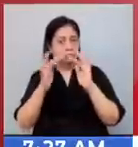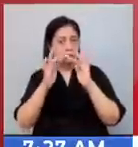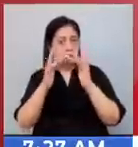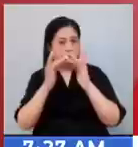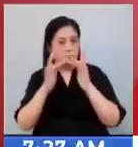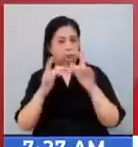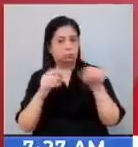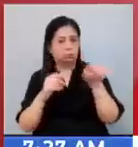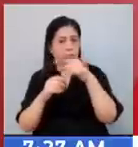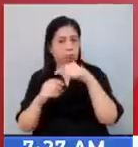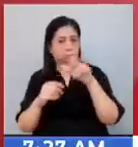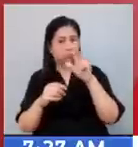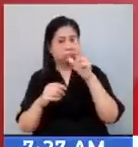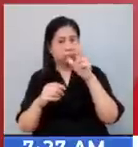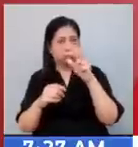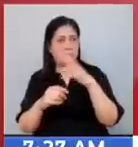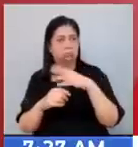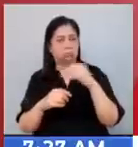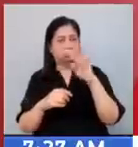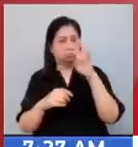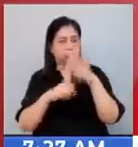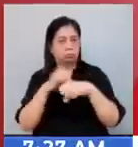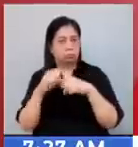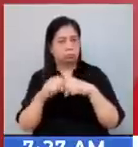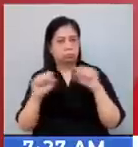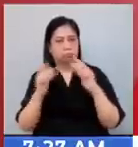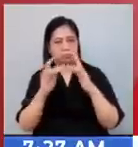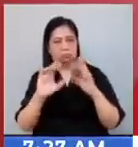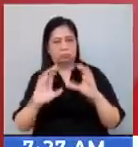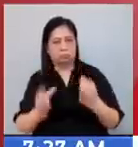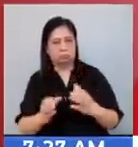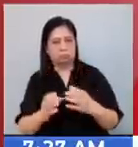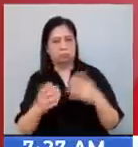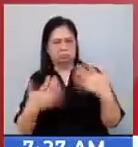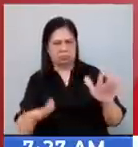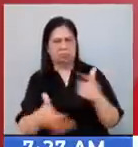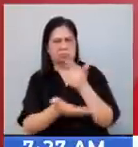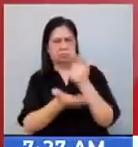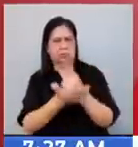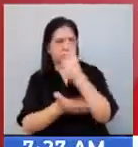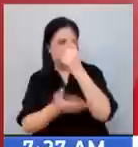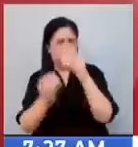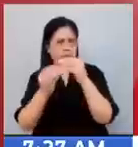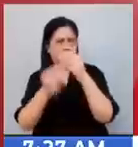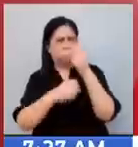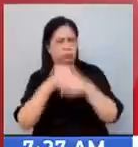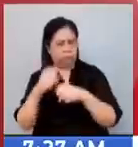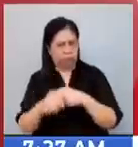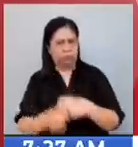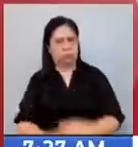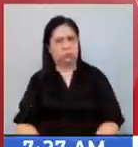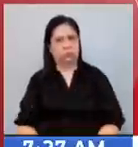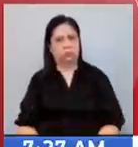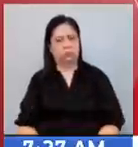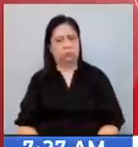year and fourth year o patapusin na lang ng isa pang taon. Bali, parang ayun po